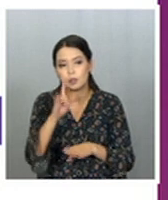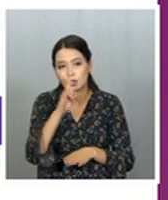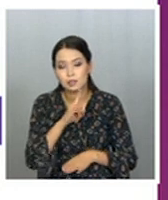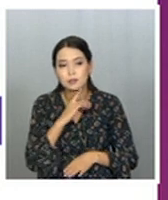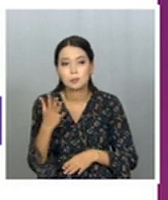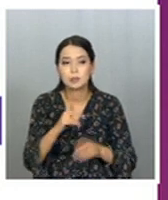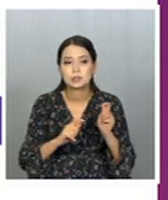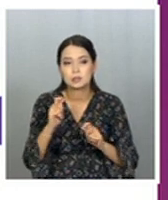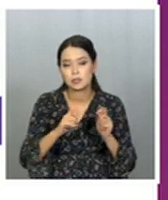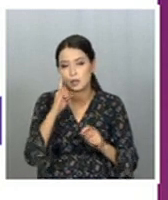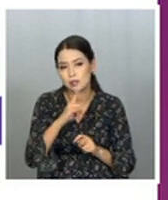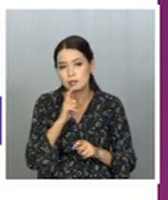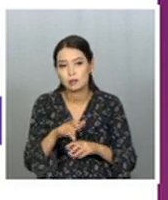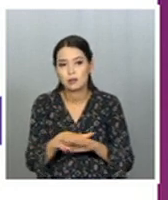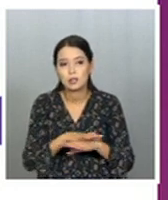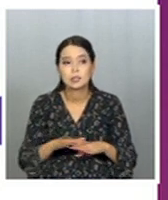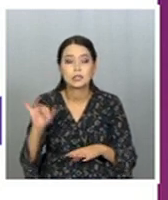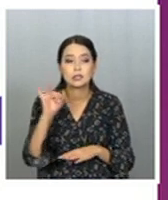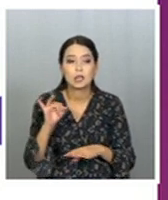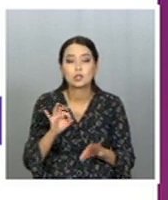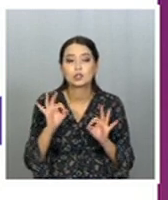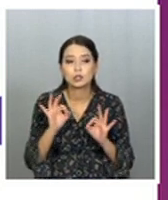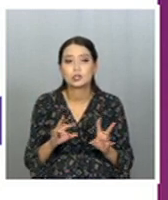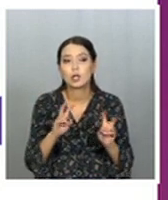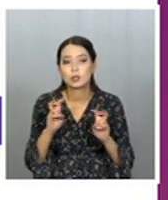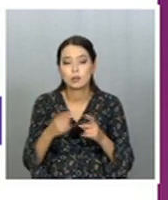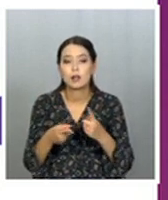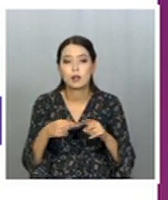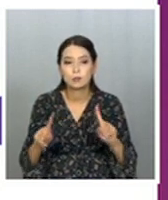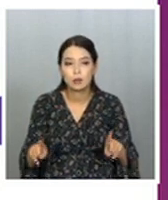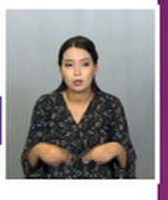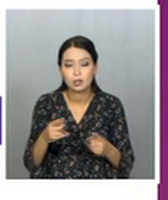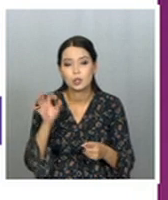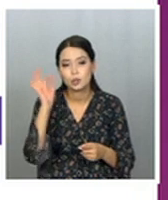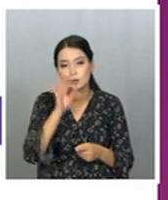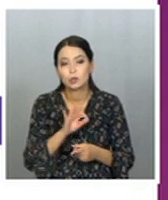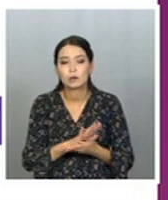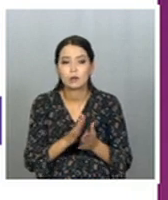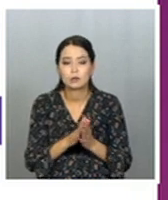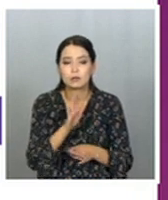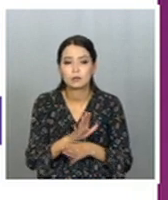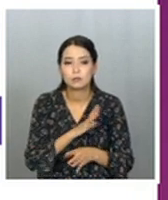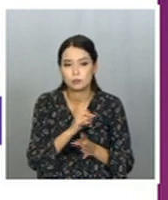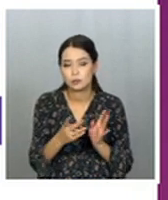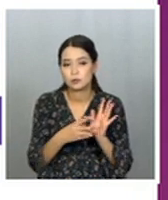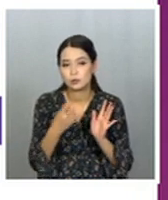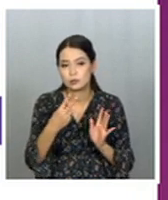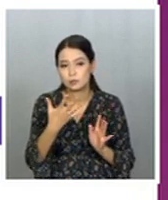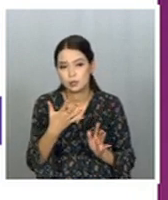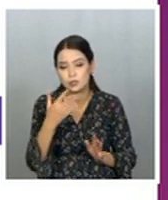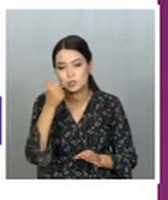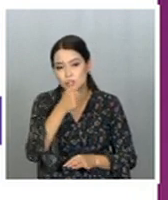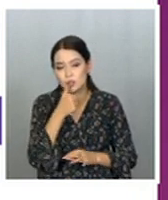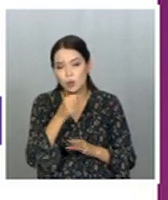съезінің қазақ халқының тарихи дұрыс атауын қалпына келтіру туралы қаулысы 1925 жылғы